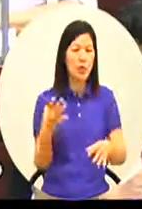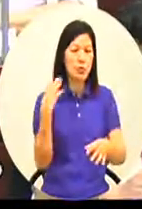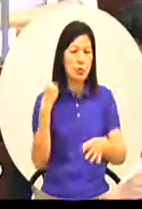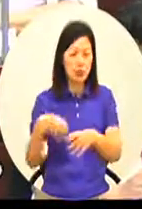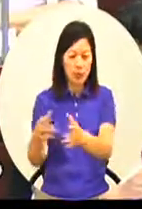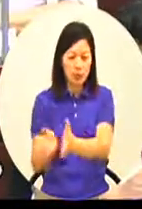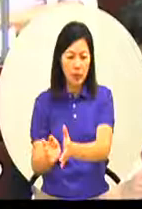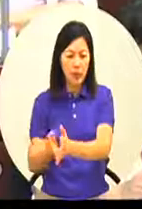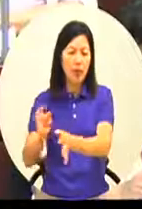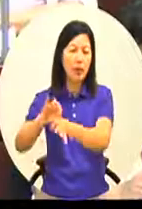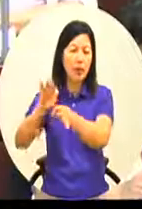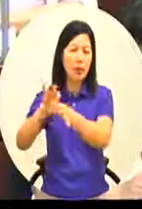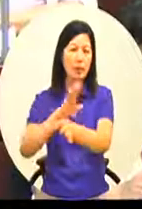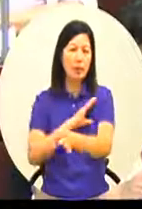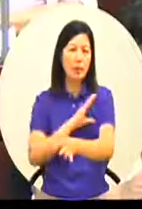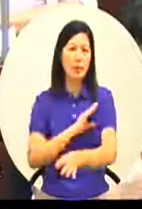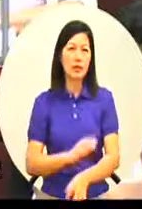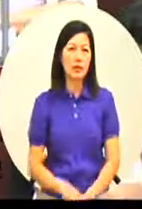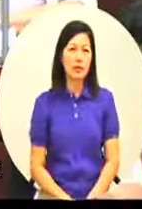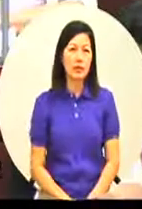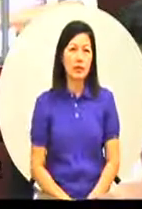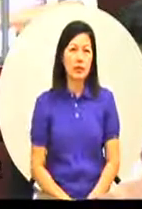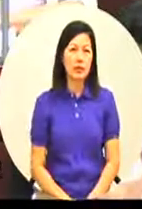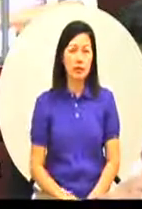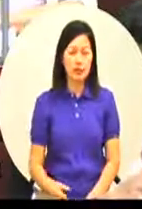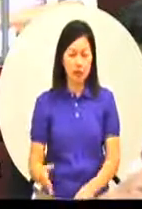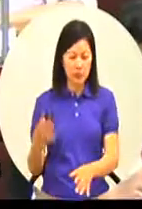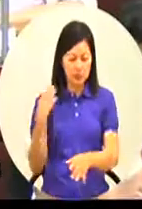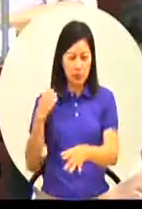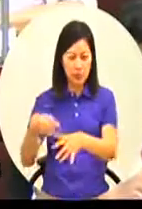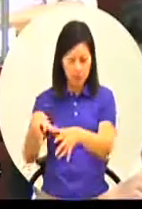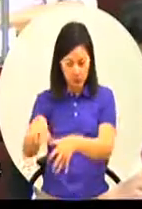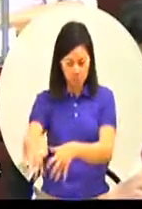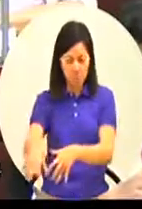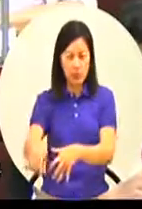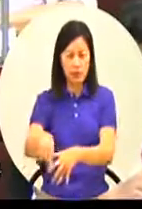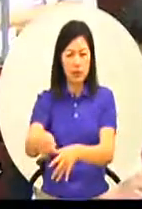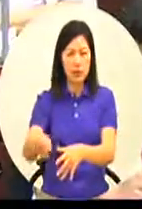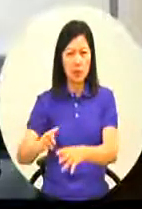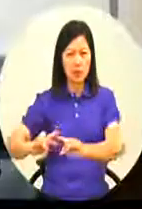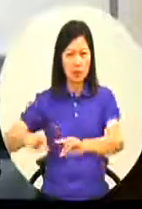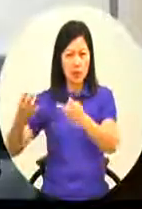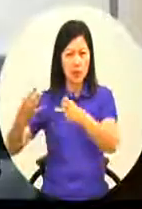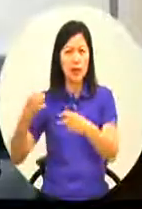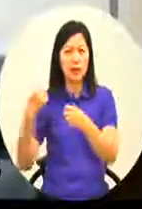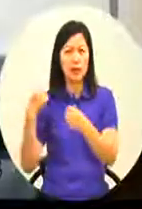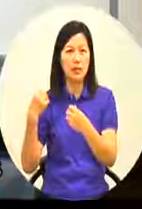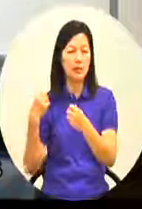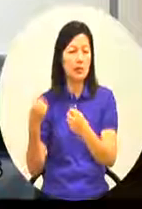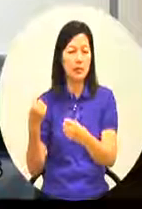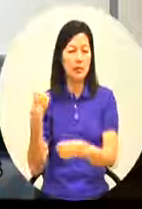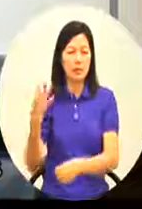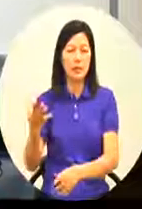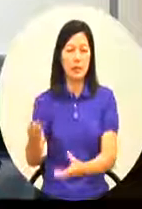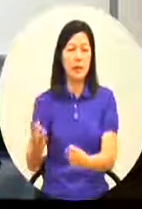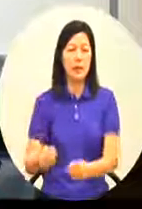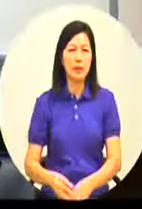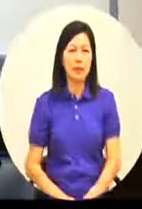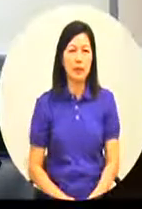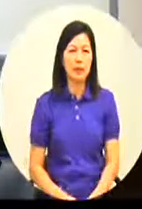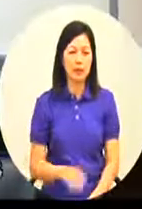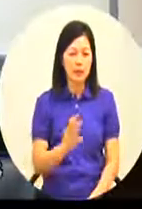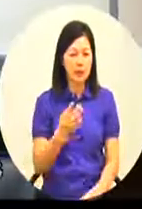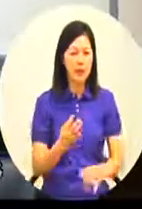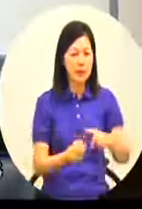跟着上涨啊，不是说那个地方 旧部落没有更新， 那个地方 我跟你讲，旧部落没有更新，它其实 它是整个地价的一个水准啊，是一个水